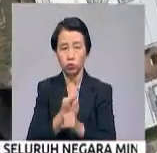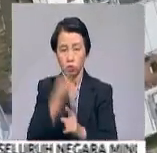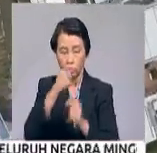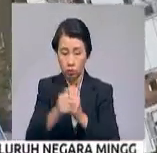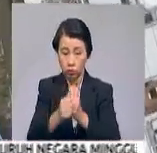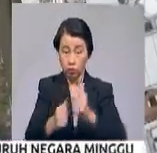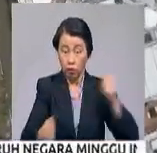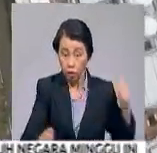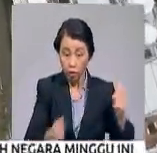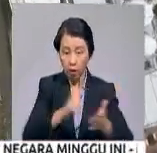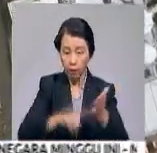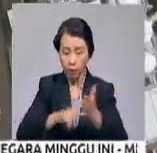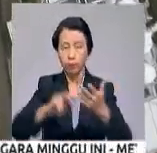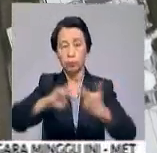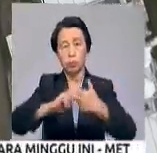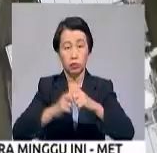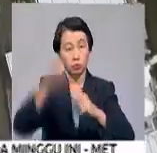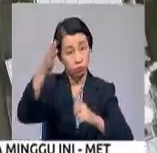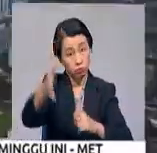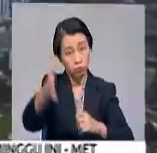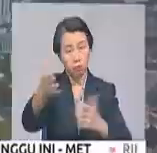mengelak sebarang gangguan.